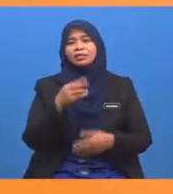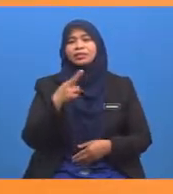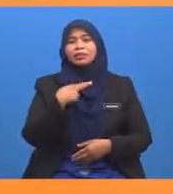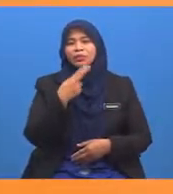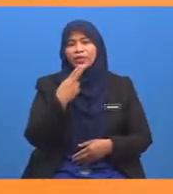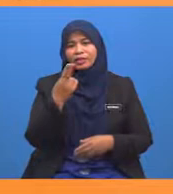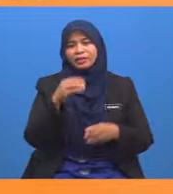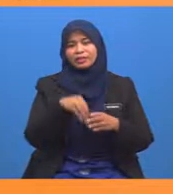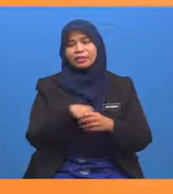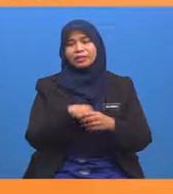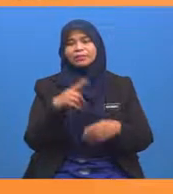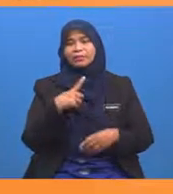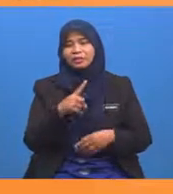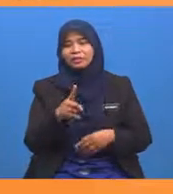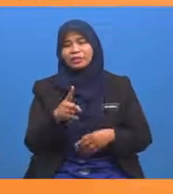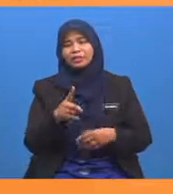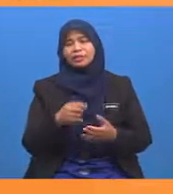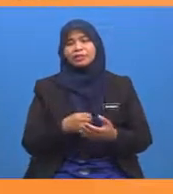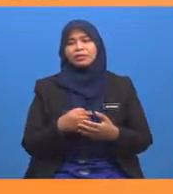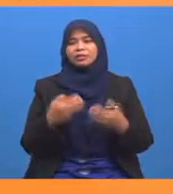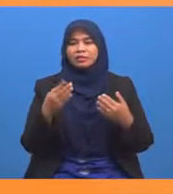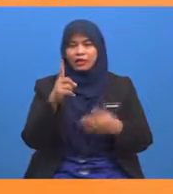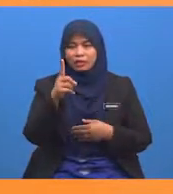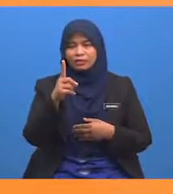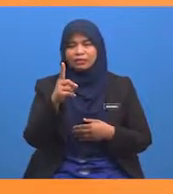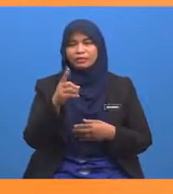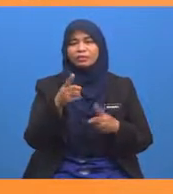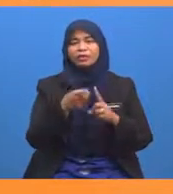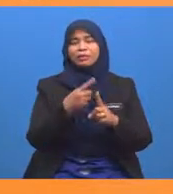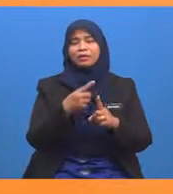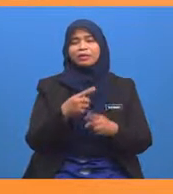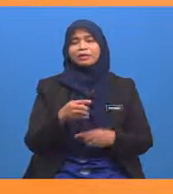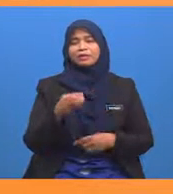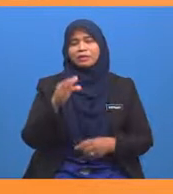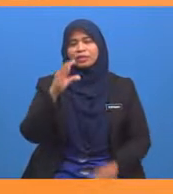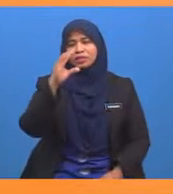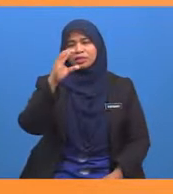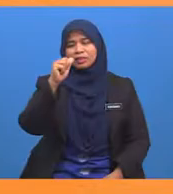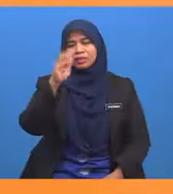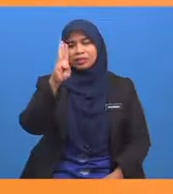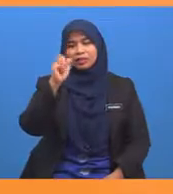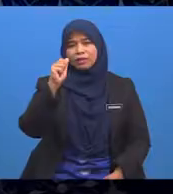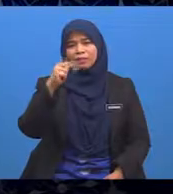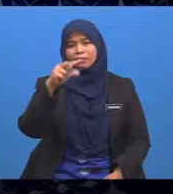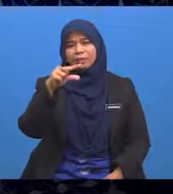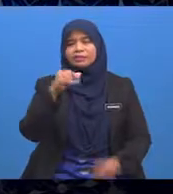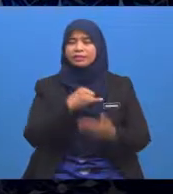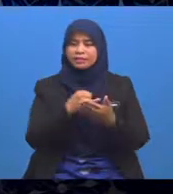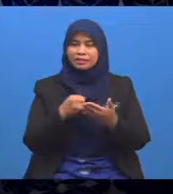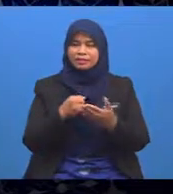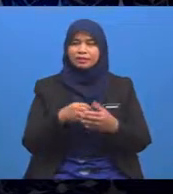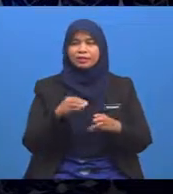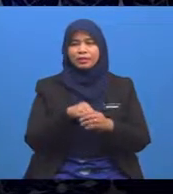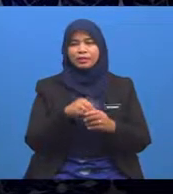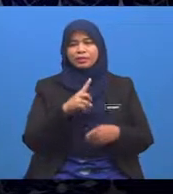Islam merupakan salah satu cabang seni yang terkandung dalam alunan taranum dan nasyid. Baiklah,